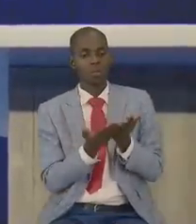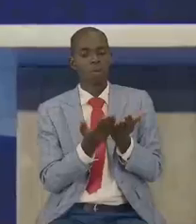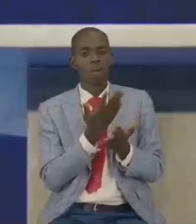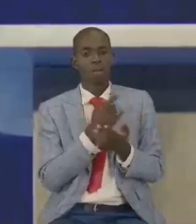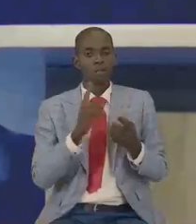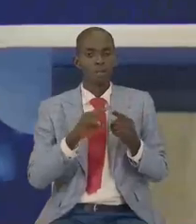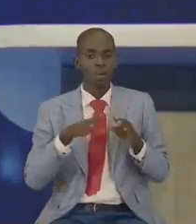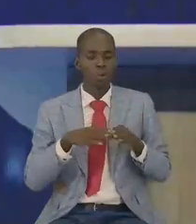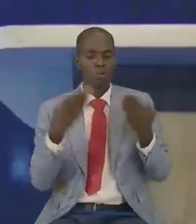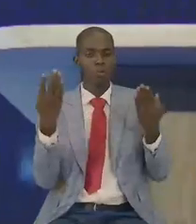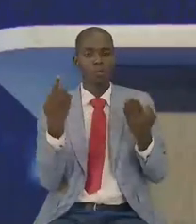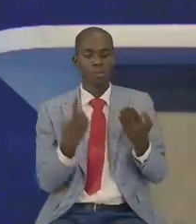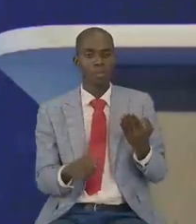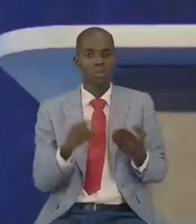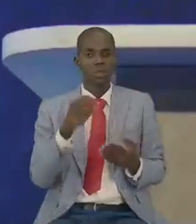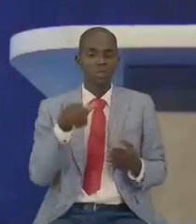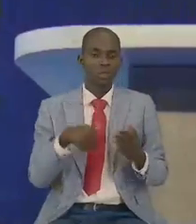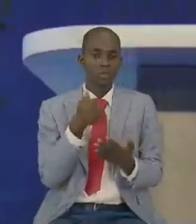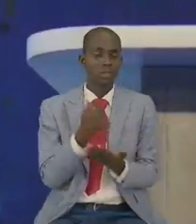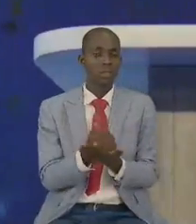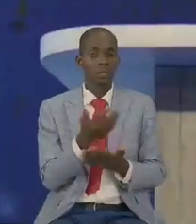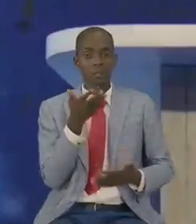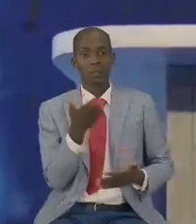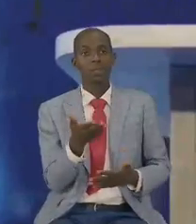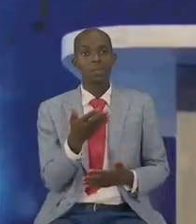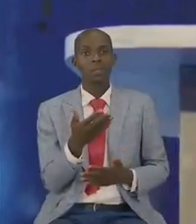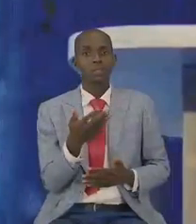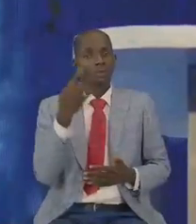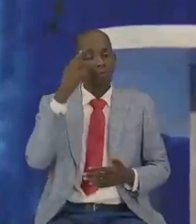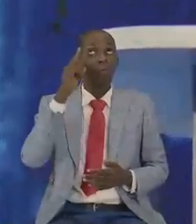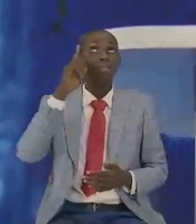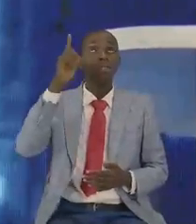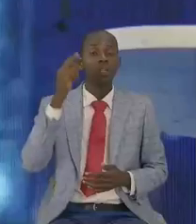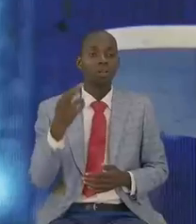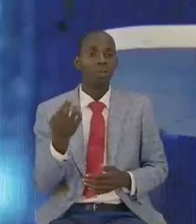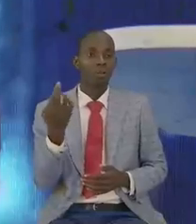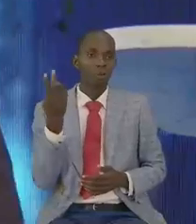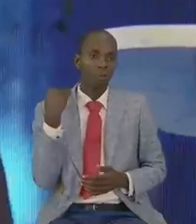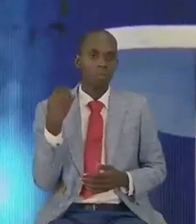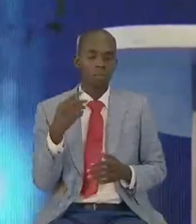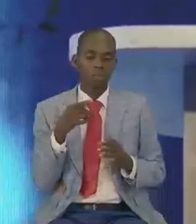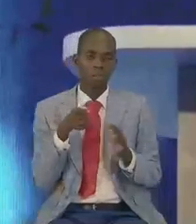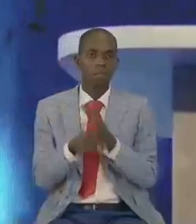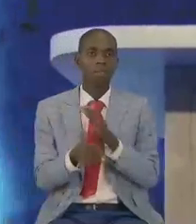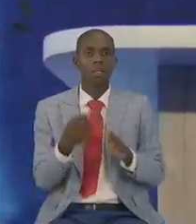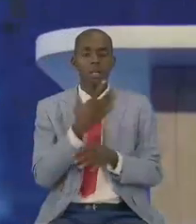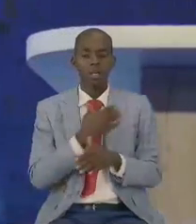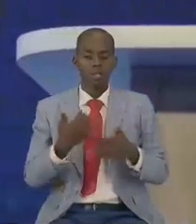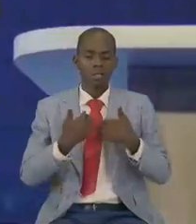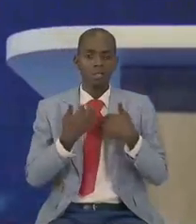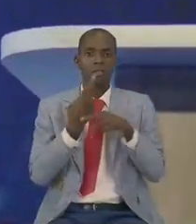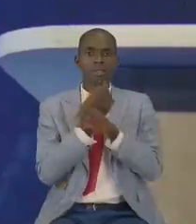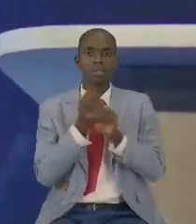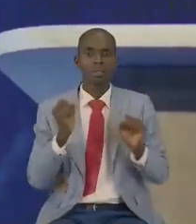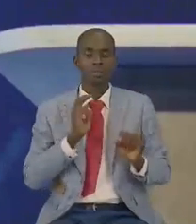les sceaux, car tu as été immolé et tu as racheté pour Dieu